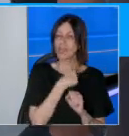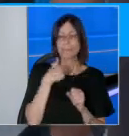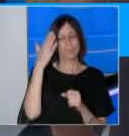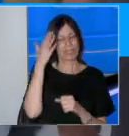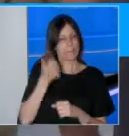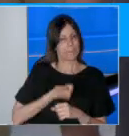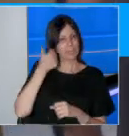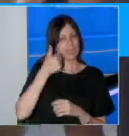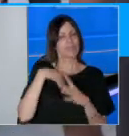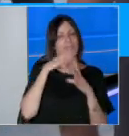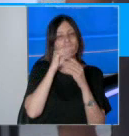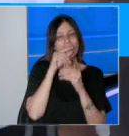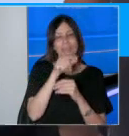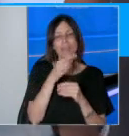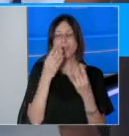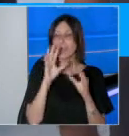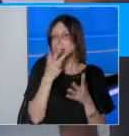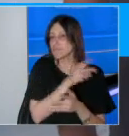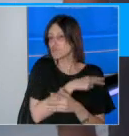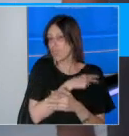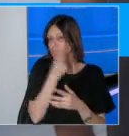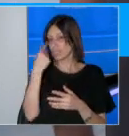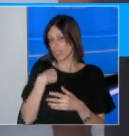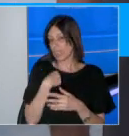ואני מדבר איתם המון. אם המשטרה תגיד